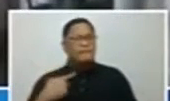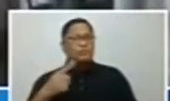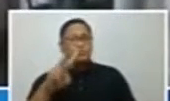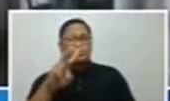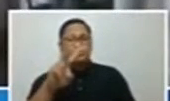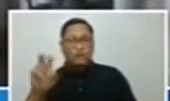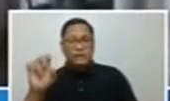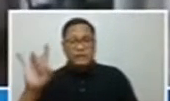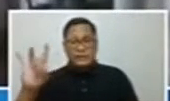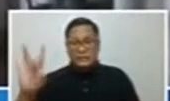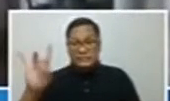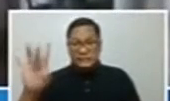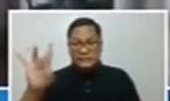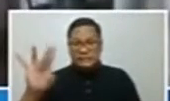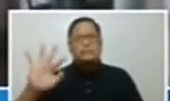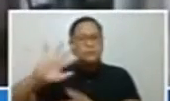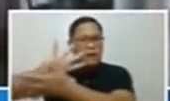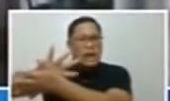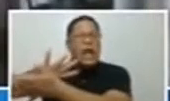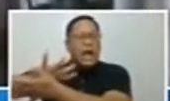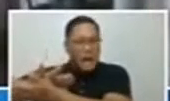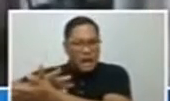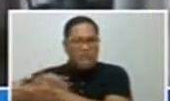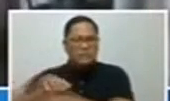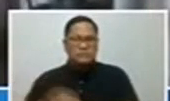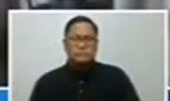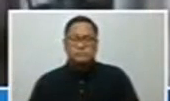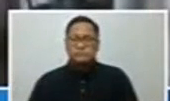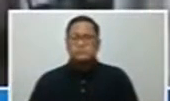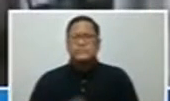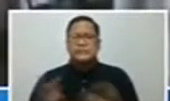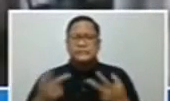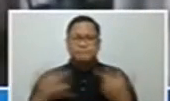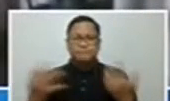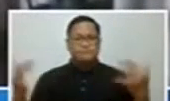ang problema nila ay ayaw nila, ay paano nila